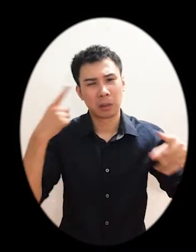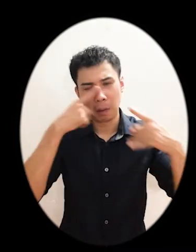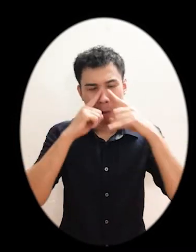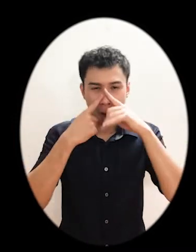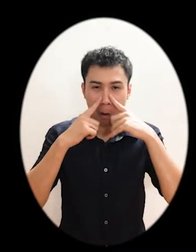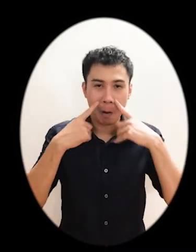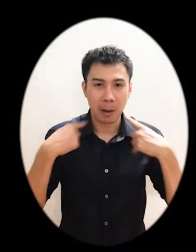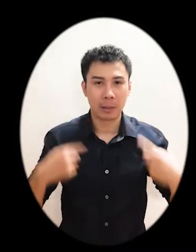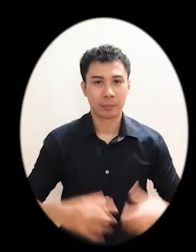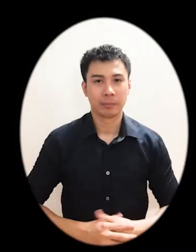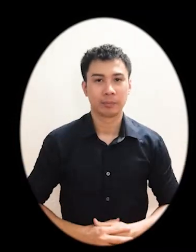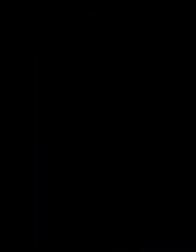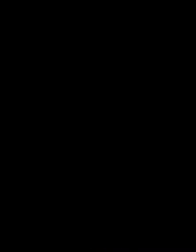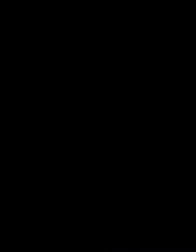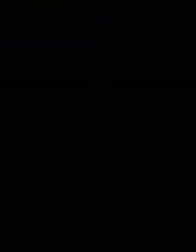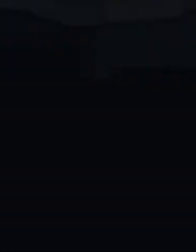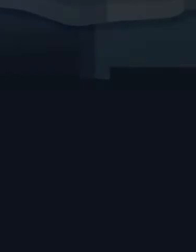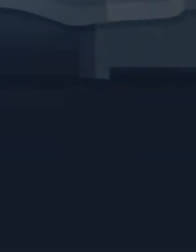vậy?